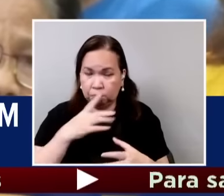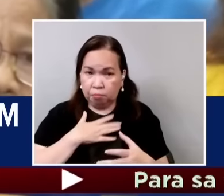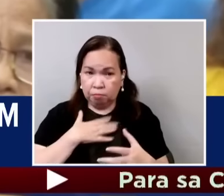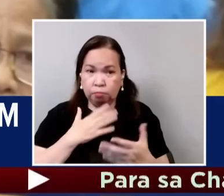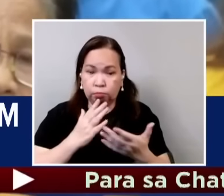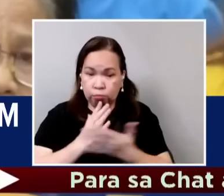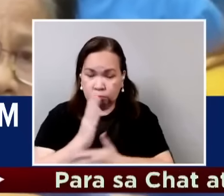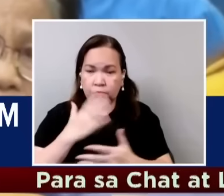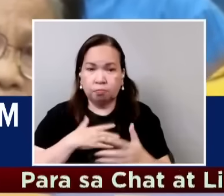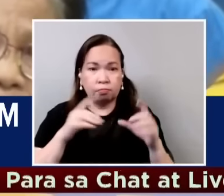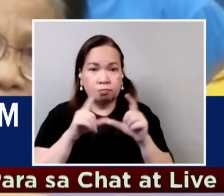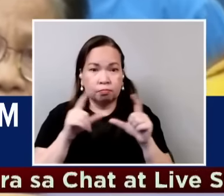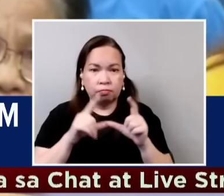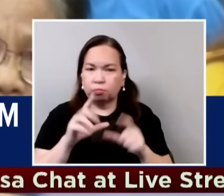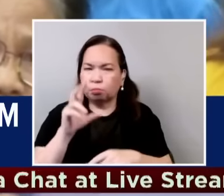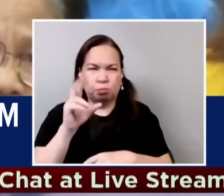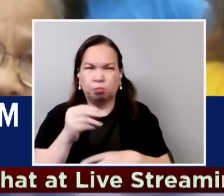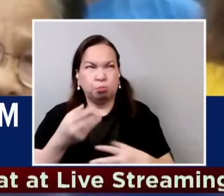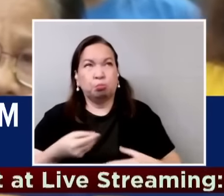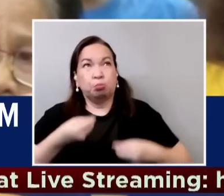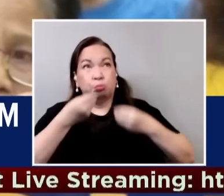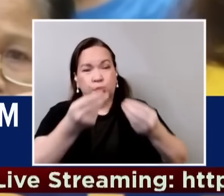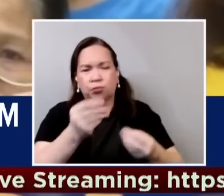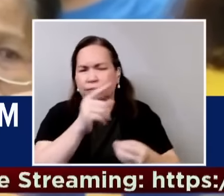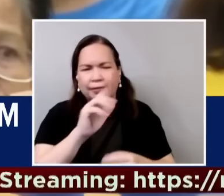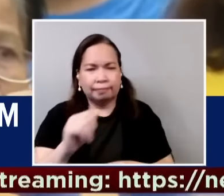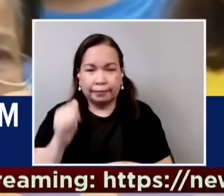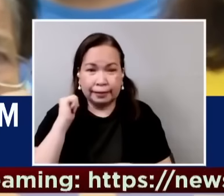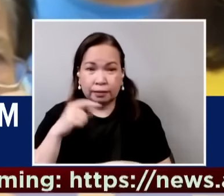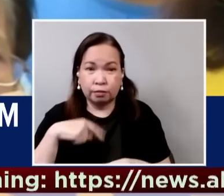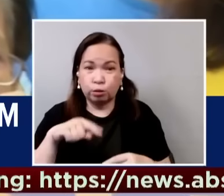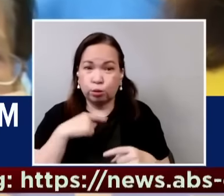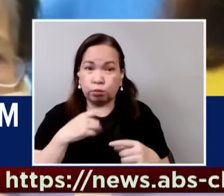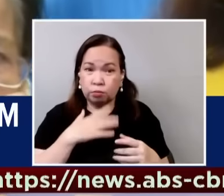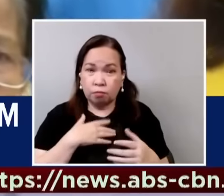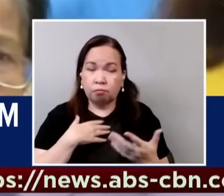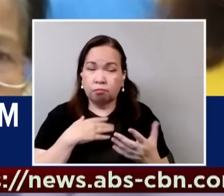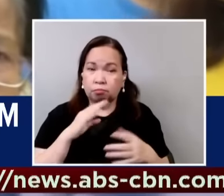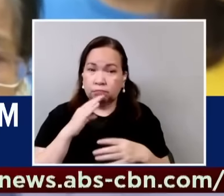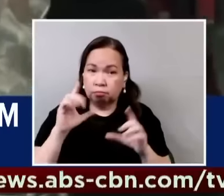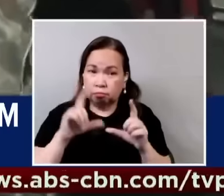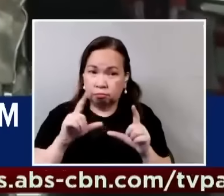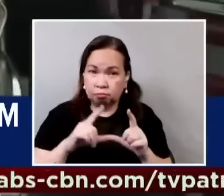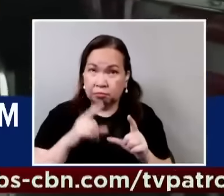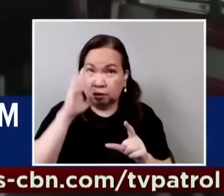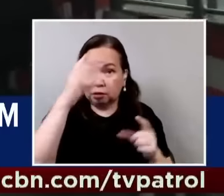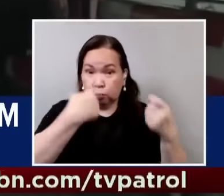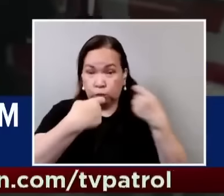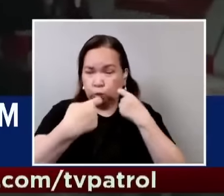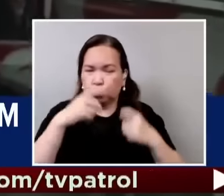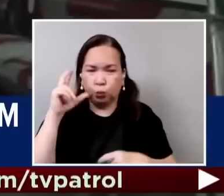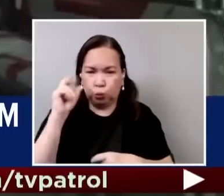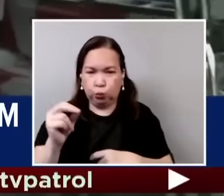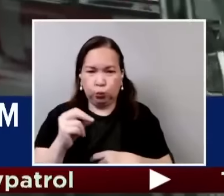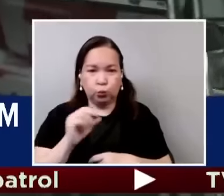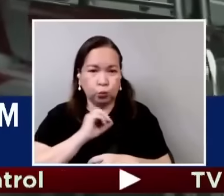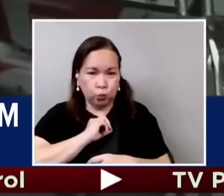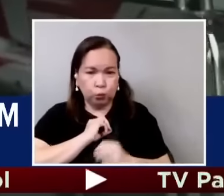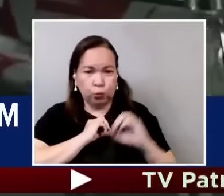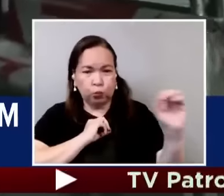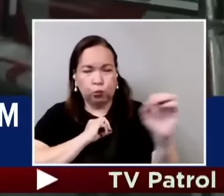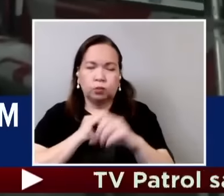prangkisa? Hindi po, ayaw po namin na yung aming mga prangkisa ay iisa na lamang ang hahawak. Bilang panimula